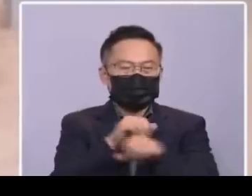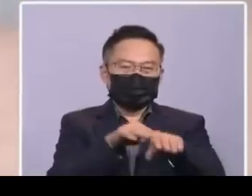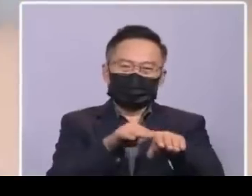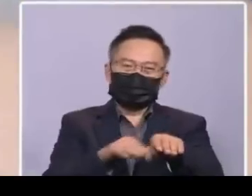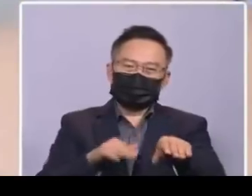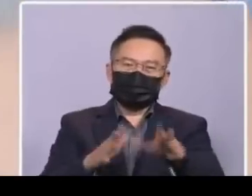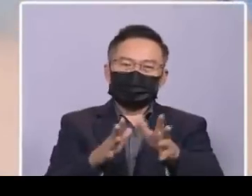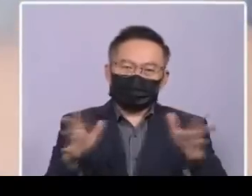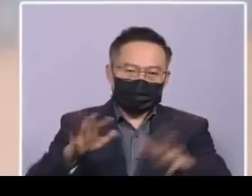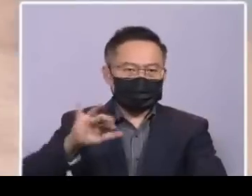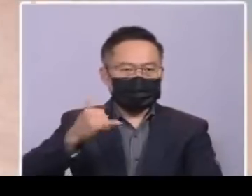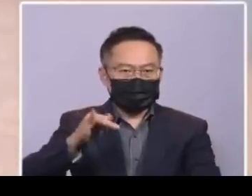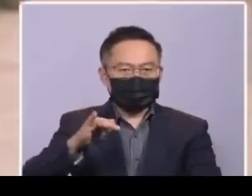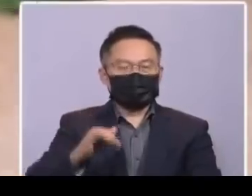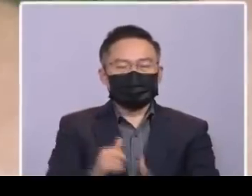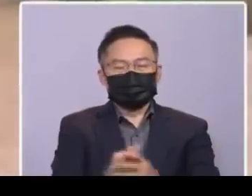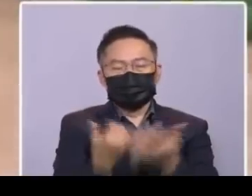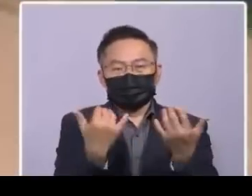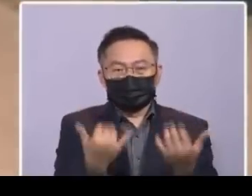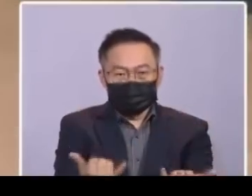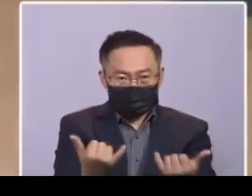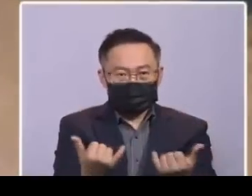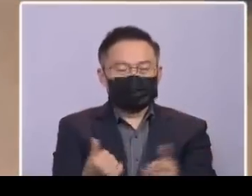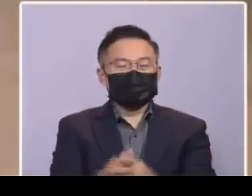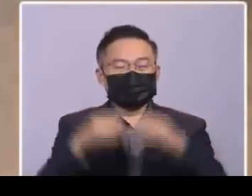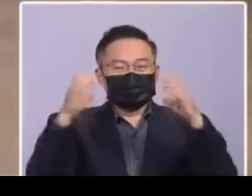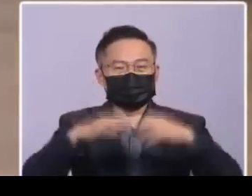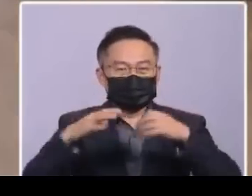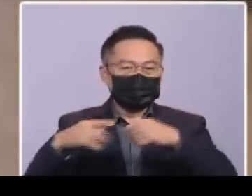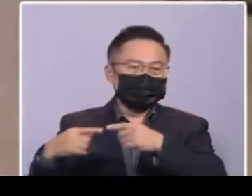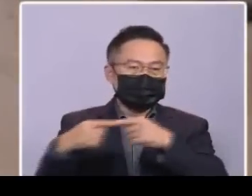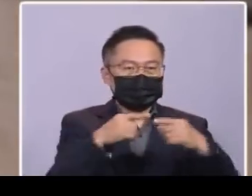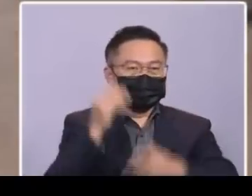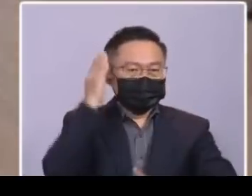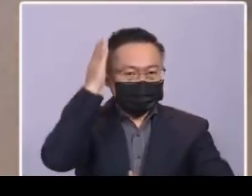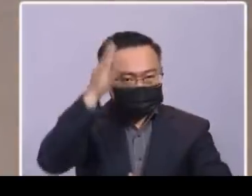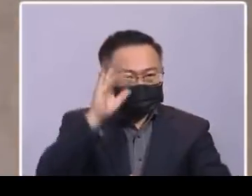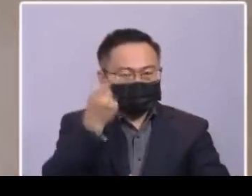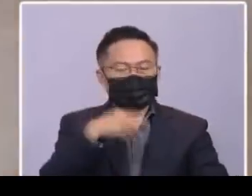รต่อเนื่องถึงพรุ่งนี้เช้าอีก1วันนะ ฝนก็ตกเปิดเทอมก็เปิดรถก็เยอะนะคะ ครับ